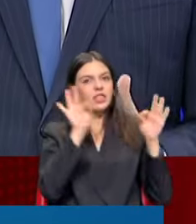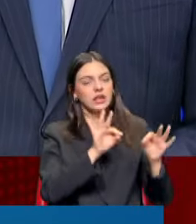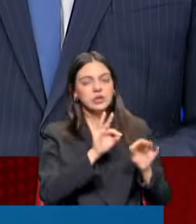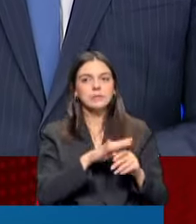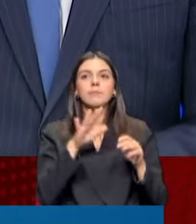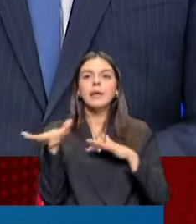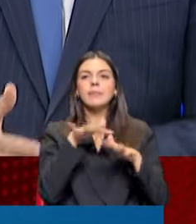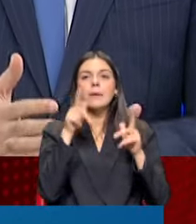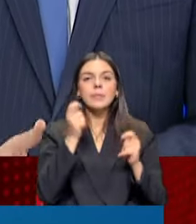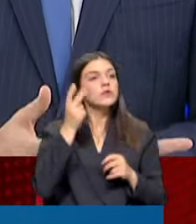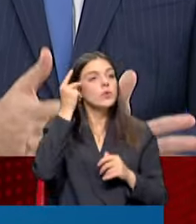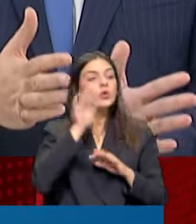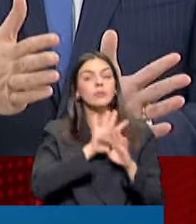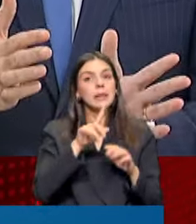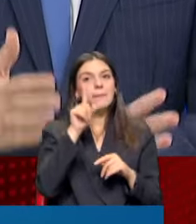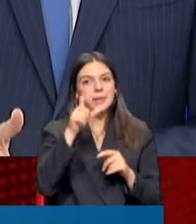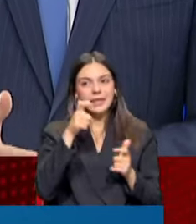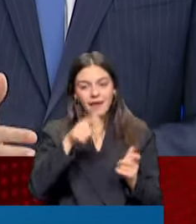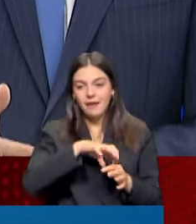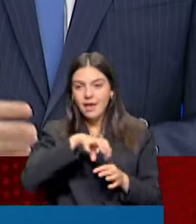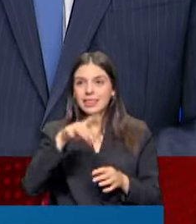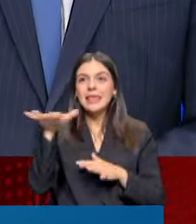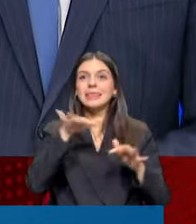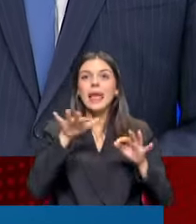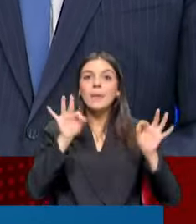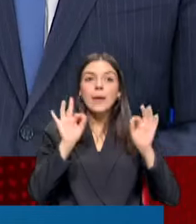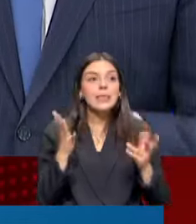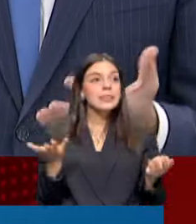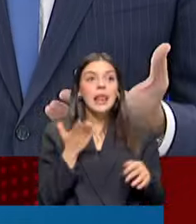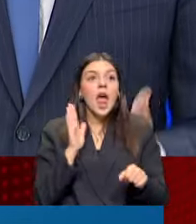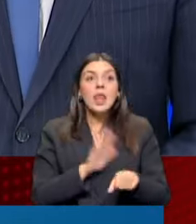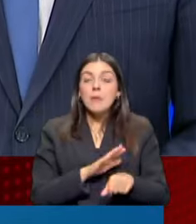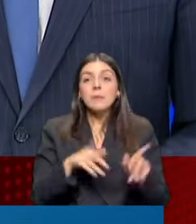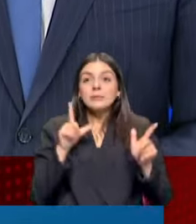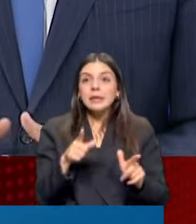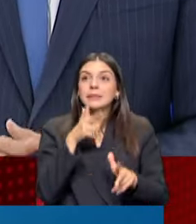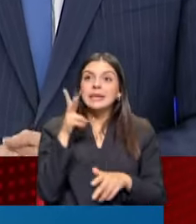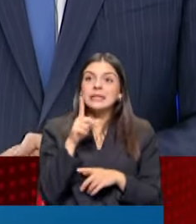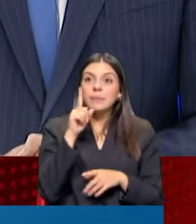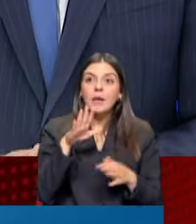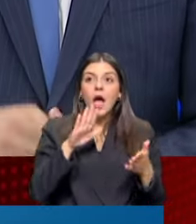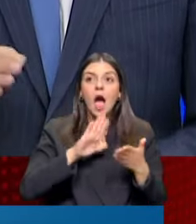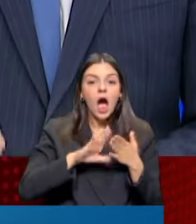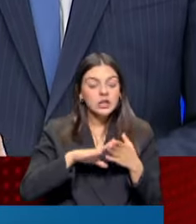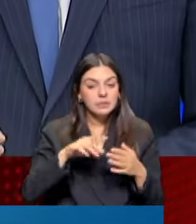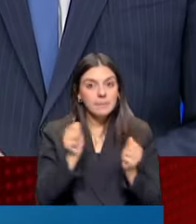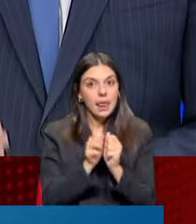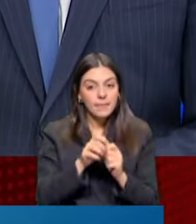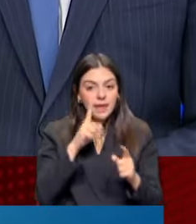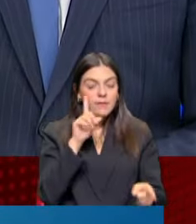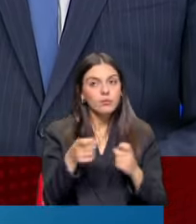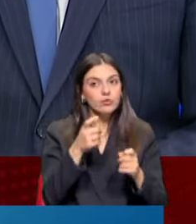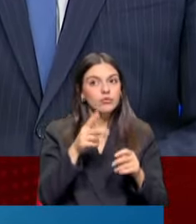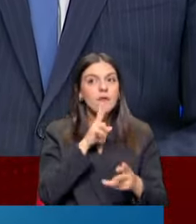deprem gerçeğini unutmadan bir yandan da deprem anında neler yapabileceğimizi hızlı bir şekilde arkadaşlarımızla belirledik. 17